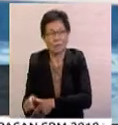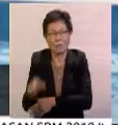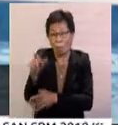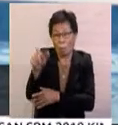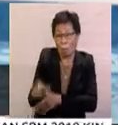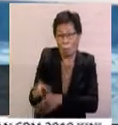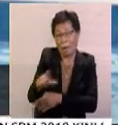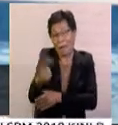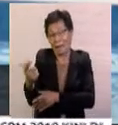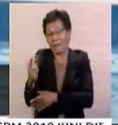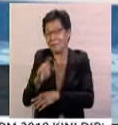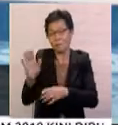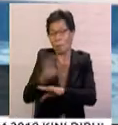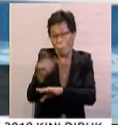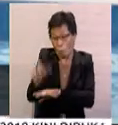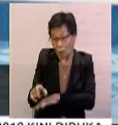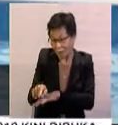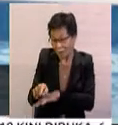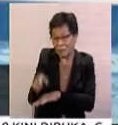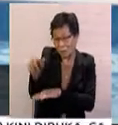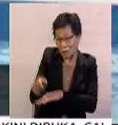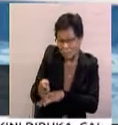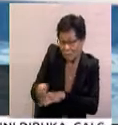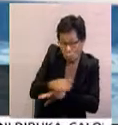ada dalam kerajaan.